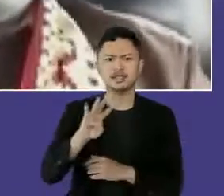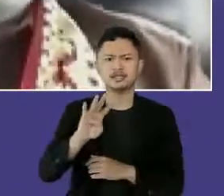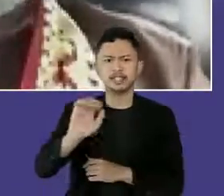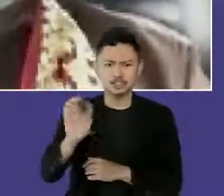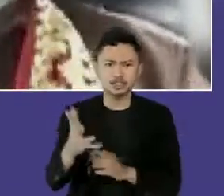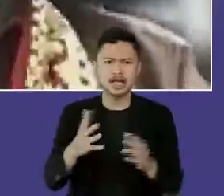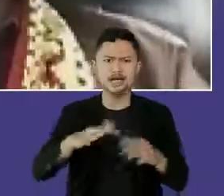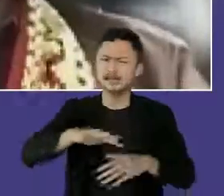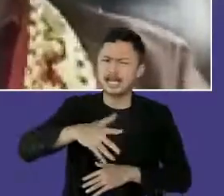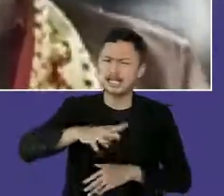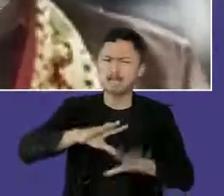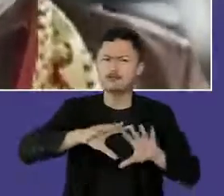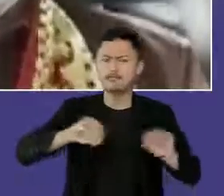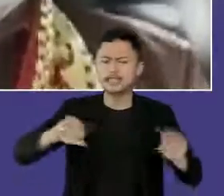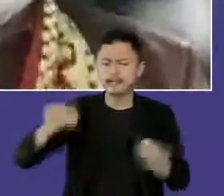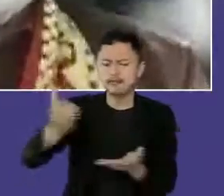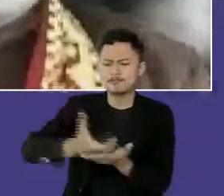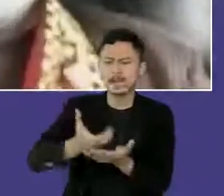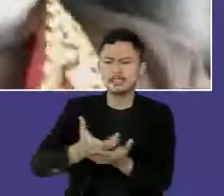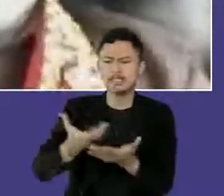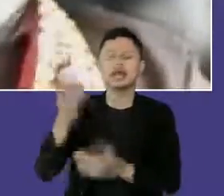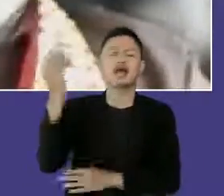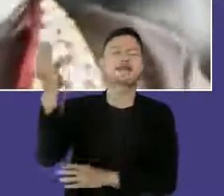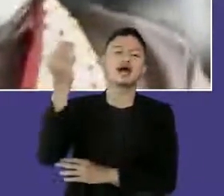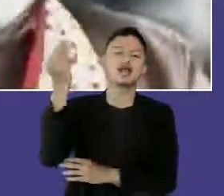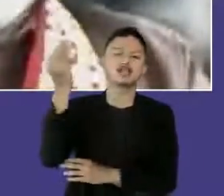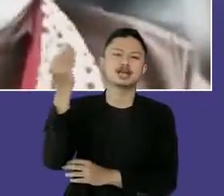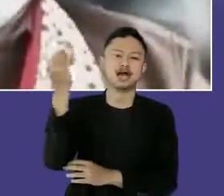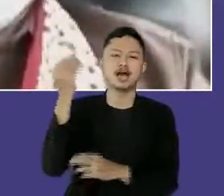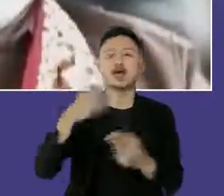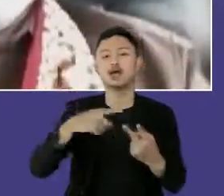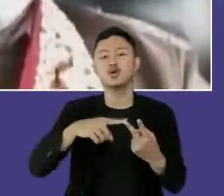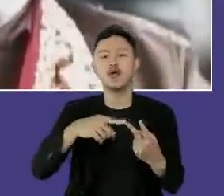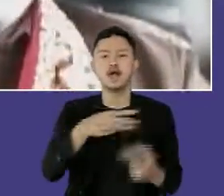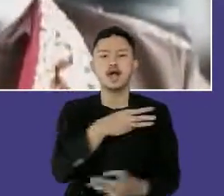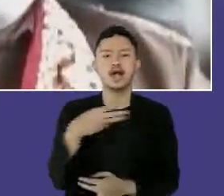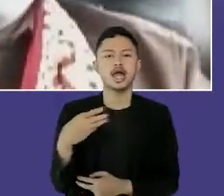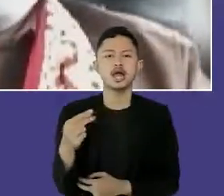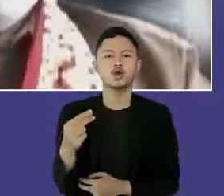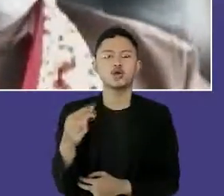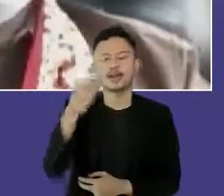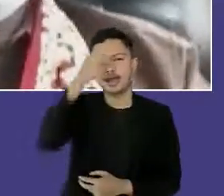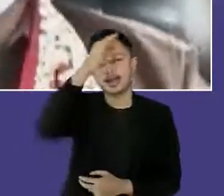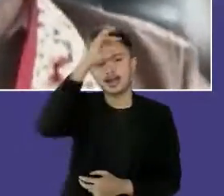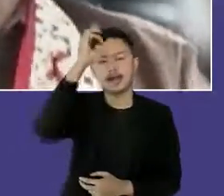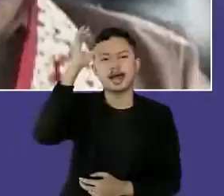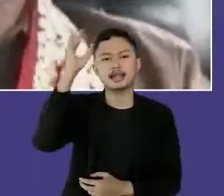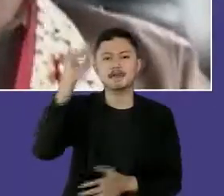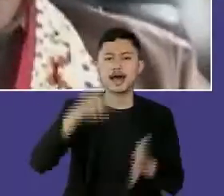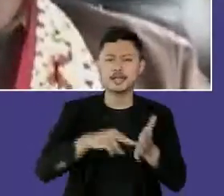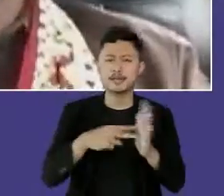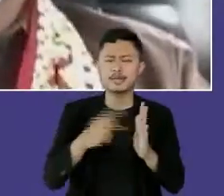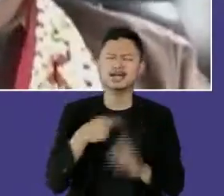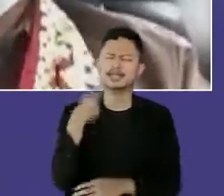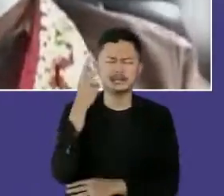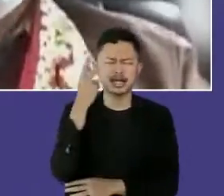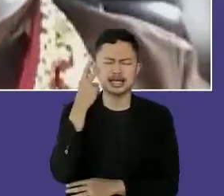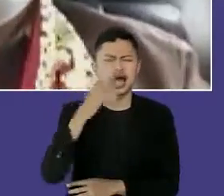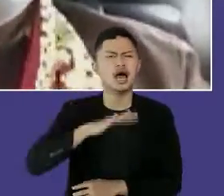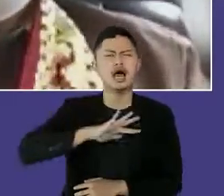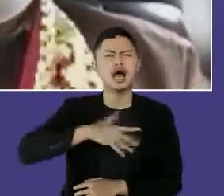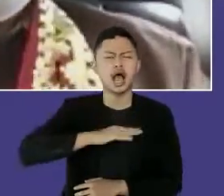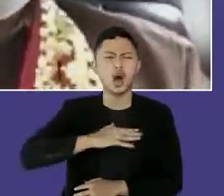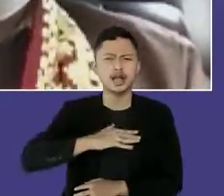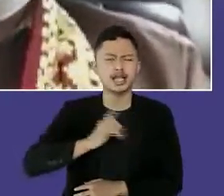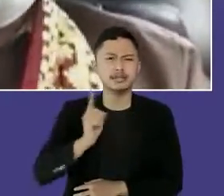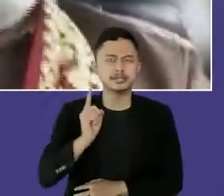tentunya pendapatan penghasilannya ini di sektor pariwisata dan ekonomi kreatif. Jadi kami betul-betul menjaga karena kita tidak ingin kehilangan